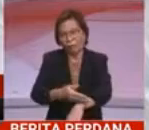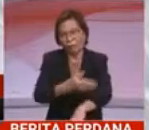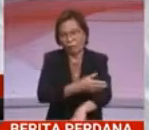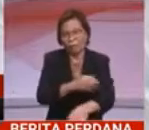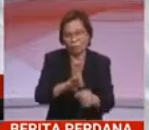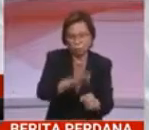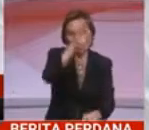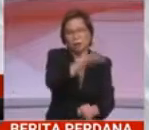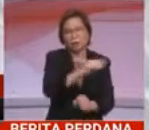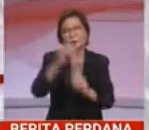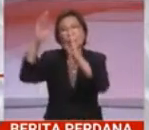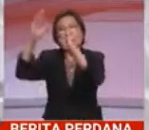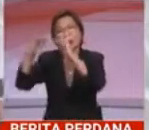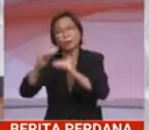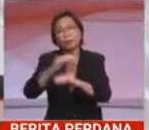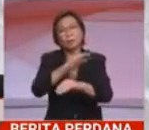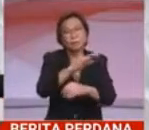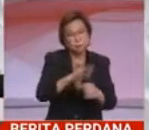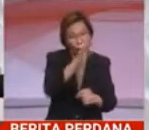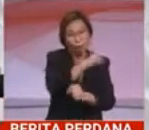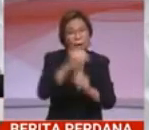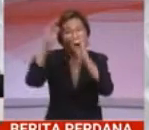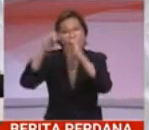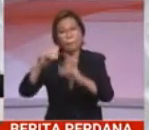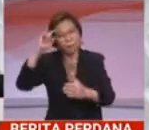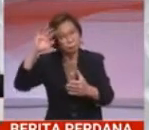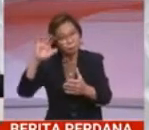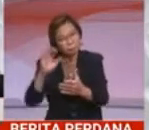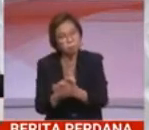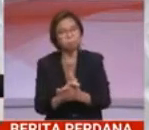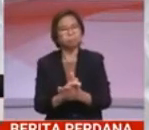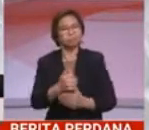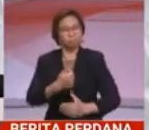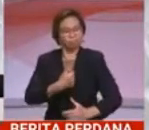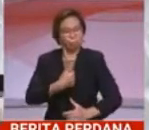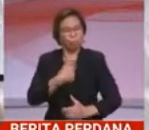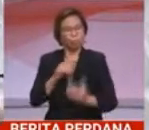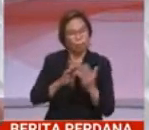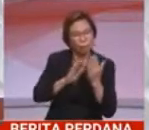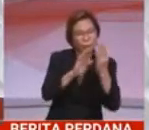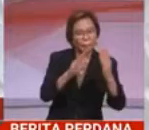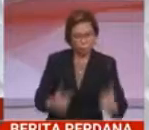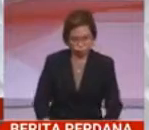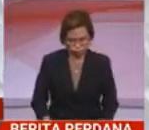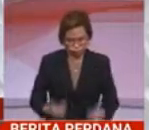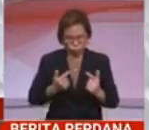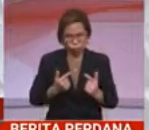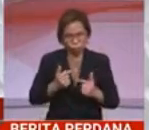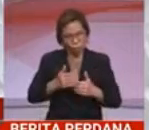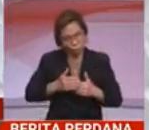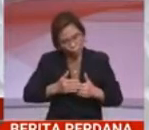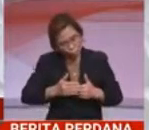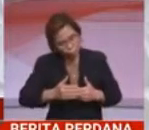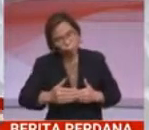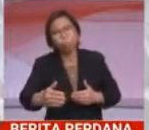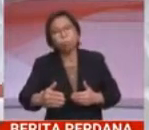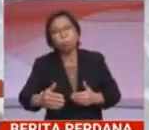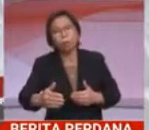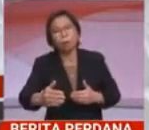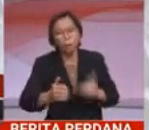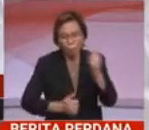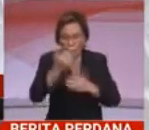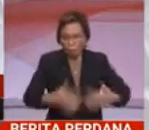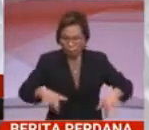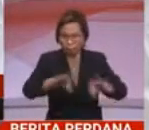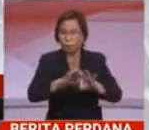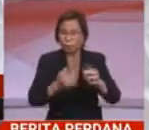Semangat, harapan, keyakinan untuk menghadapi hidup-hidup yang seterusnya. Dan yang paling penting